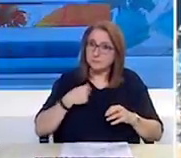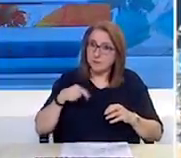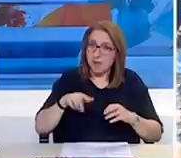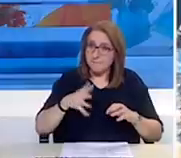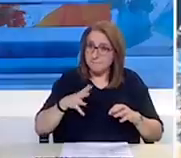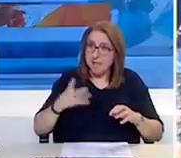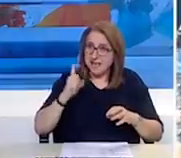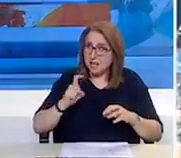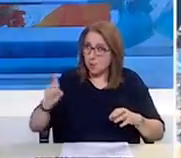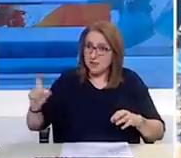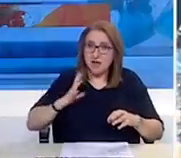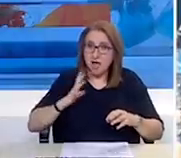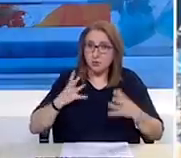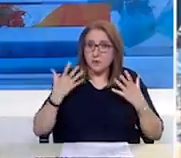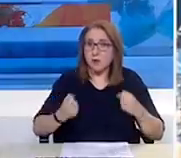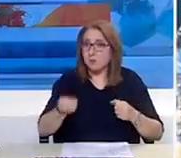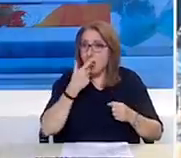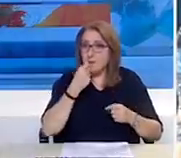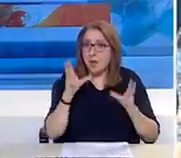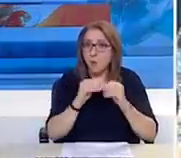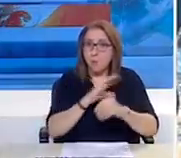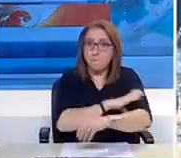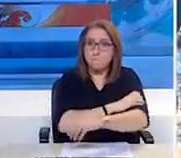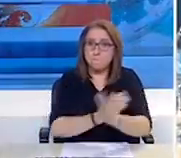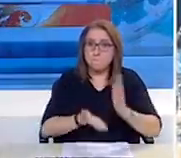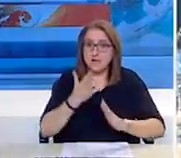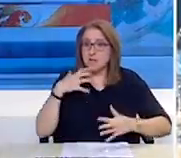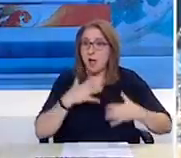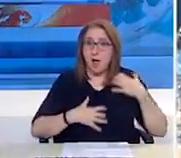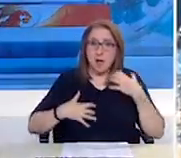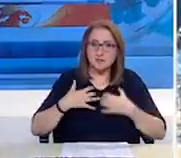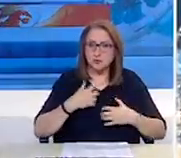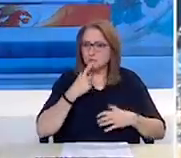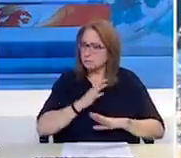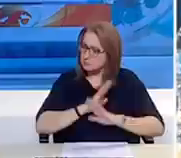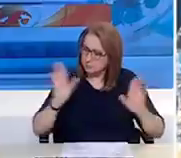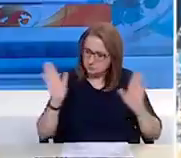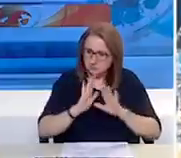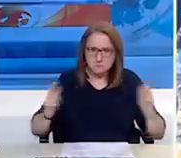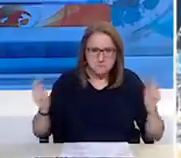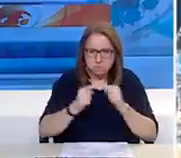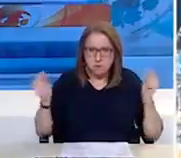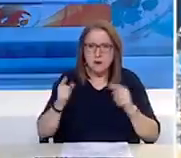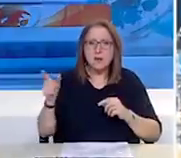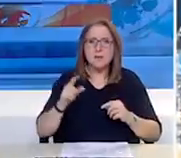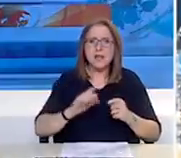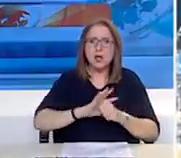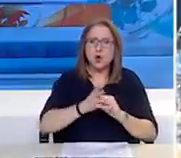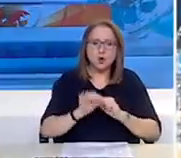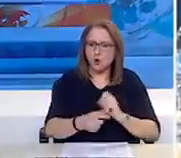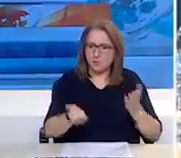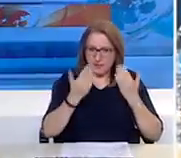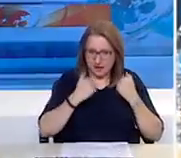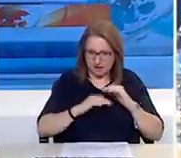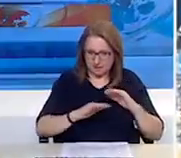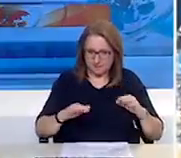που παίρνουν αυτά τα φάρμακα. Η έρευνα αφορούσε δύο συγκεκριμένες κατηγορίες των φαρμάκων αναστολέων του μετατρεπτικού ενζήμου της